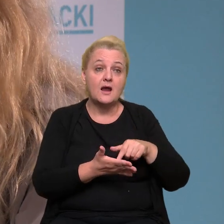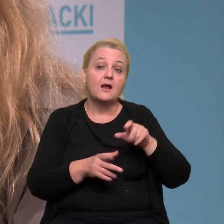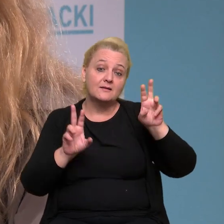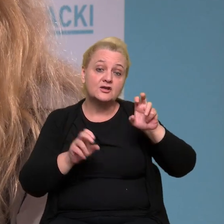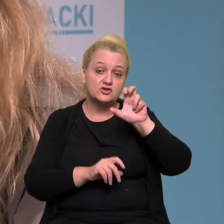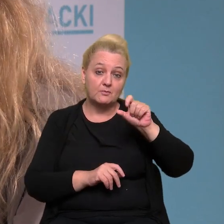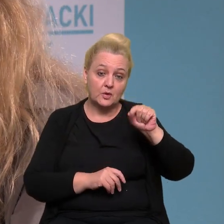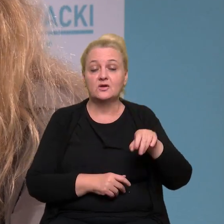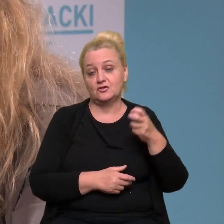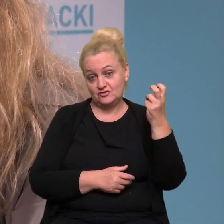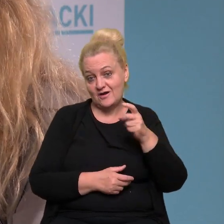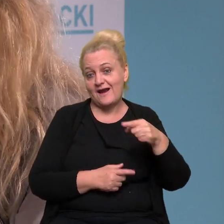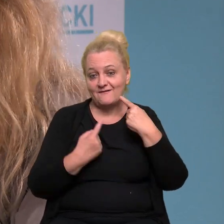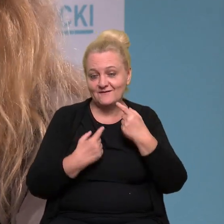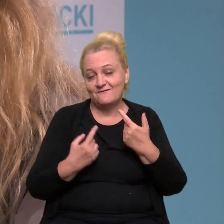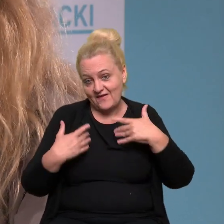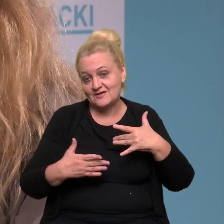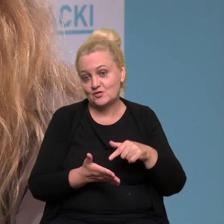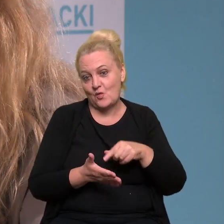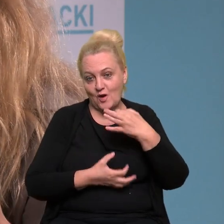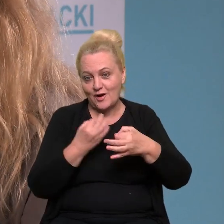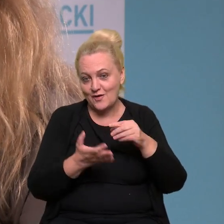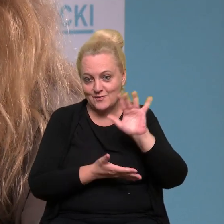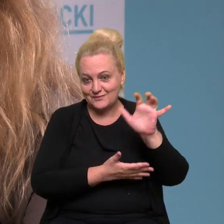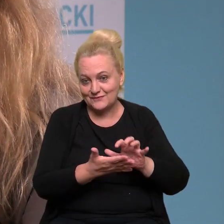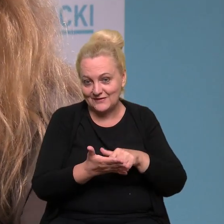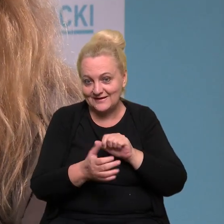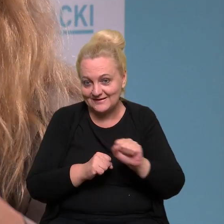bardzo wesoła. I bardzo tak